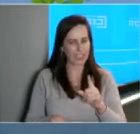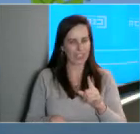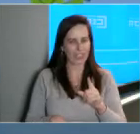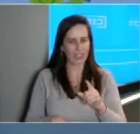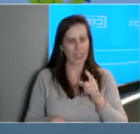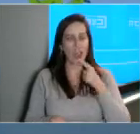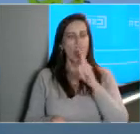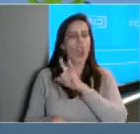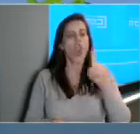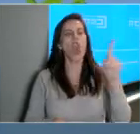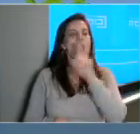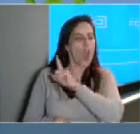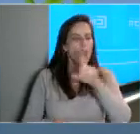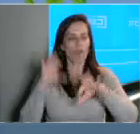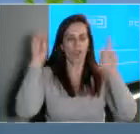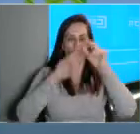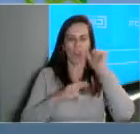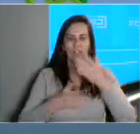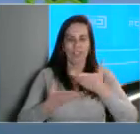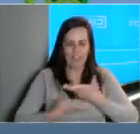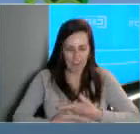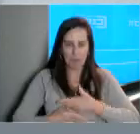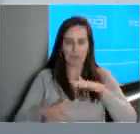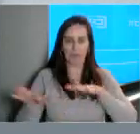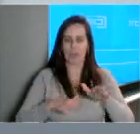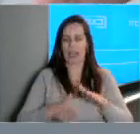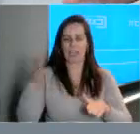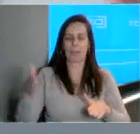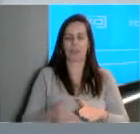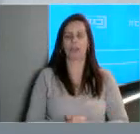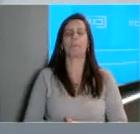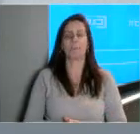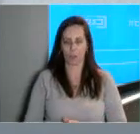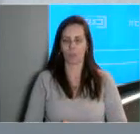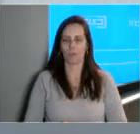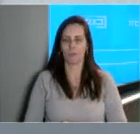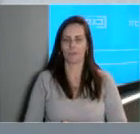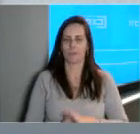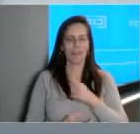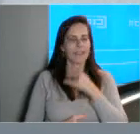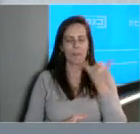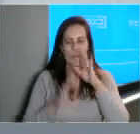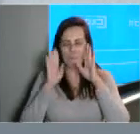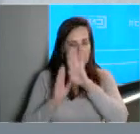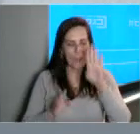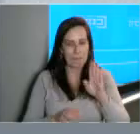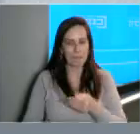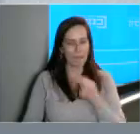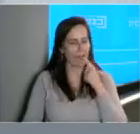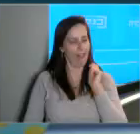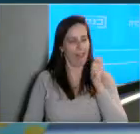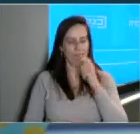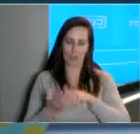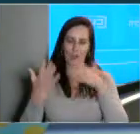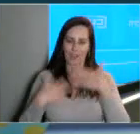נשים כחול לבן בקלפי, נקבל ממשלת ימין או משהו כזה. בדיוק. איך הוא, תאמין לי, ביבי ארמומי, בגלל זה הוא היה